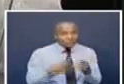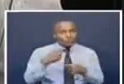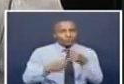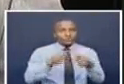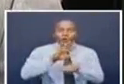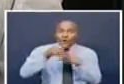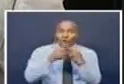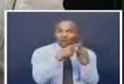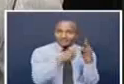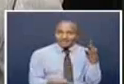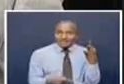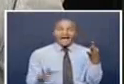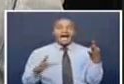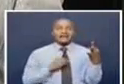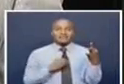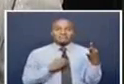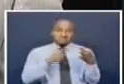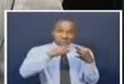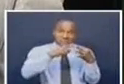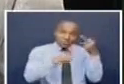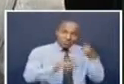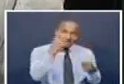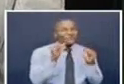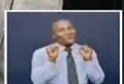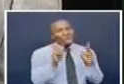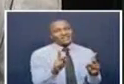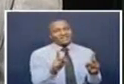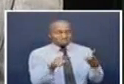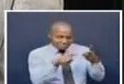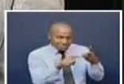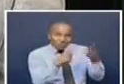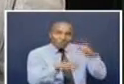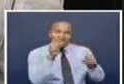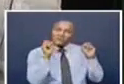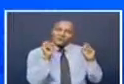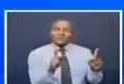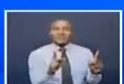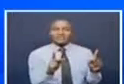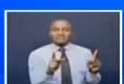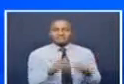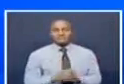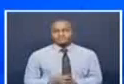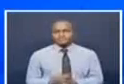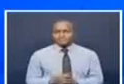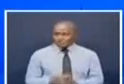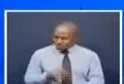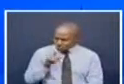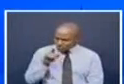wamekubali mwenye atateuliwa wataunga hiyo mkono. Kuna dhana kwamba chama chako cha